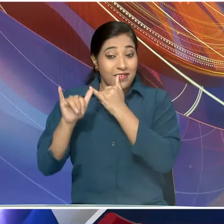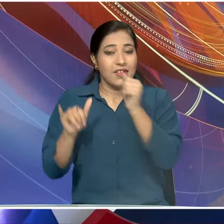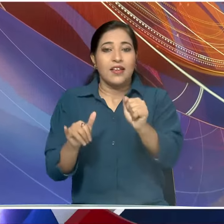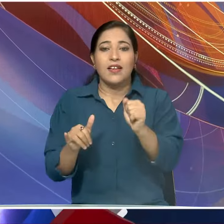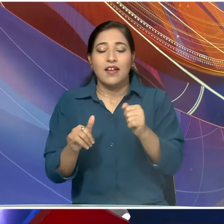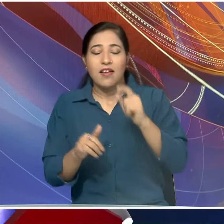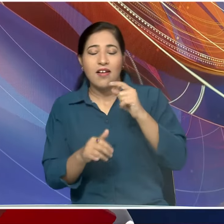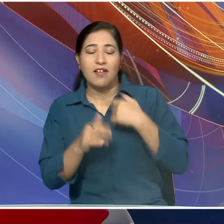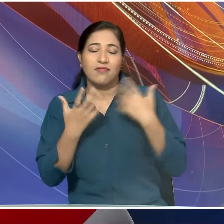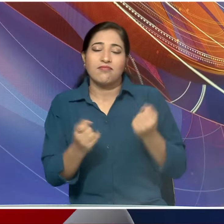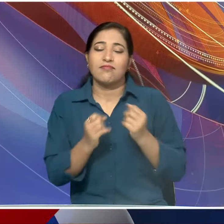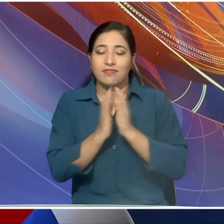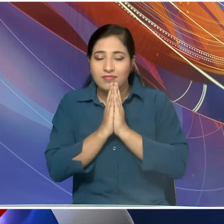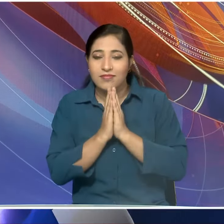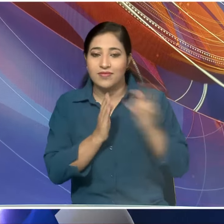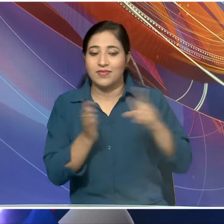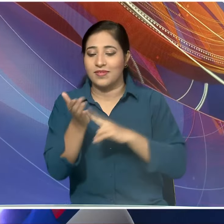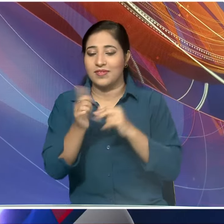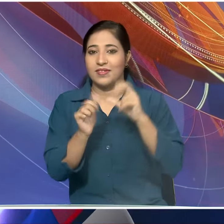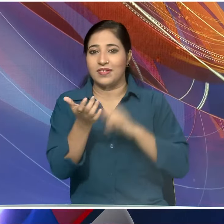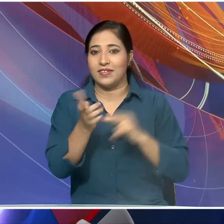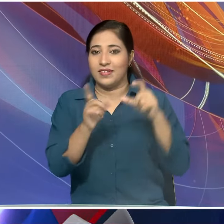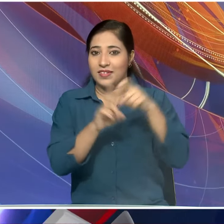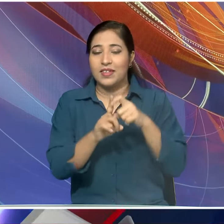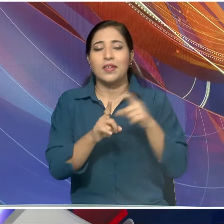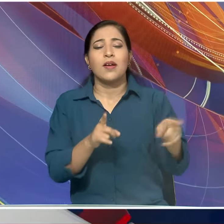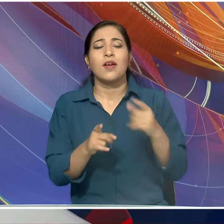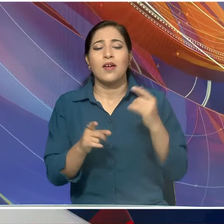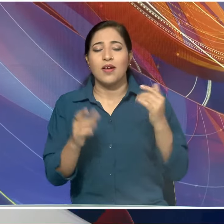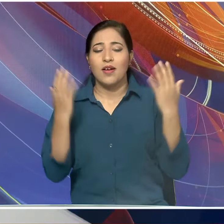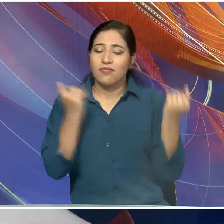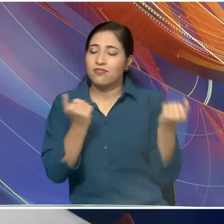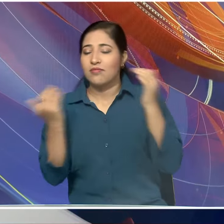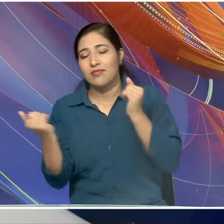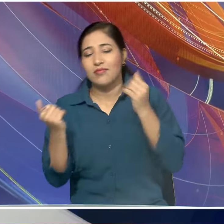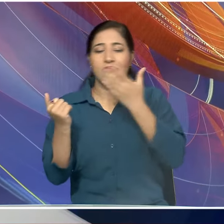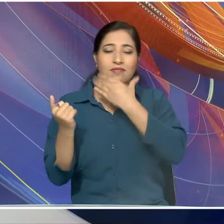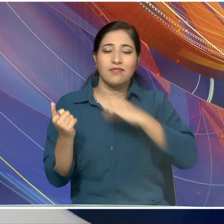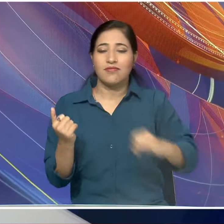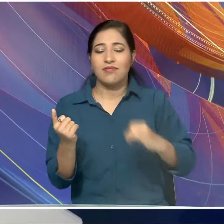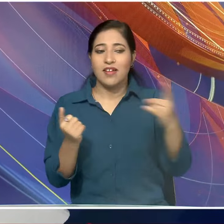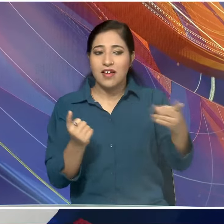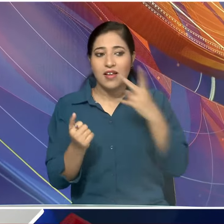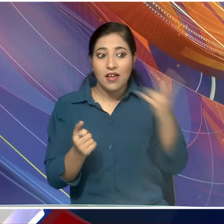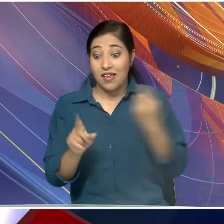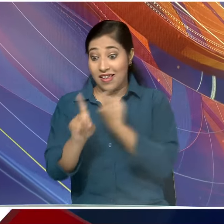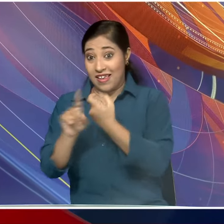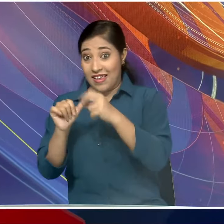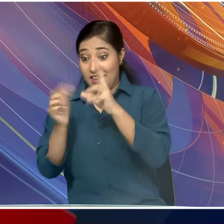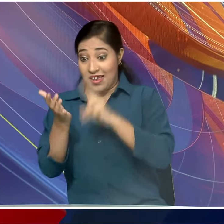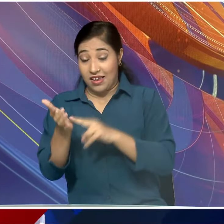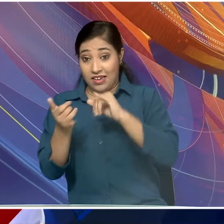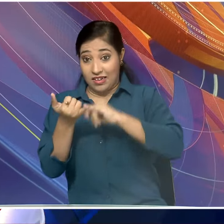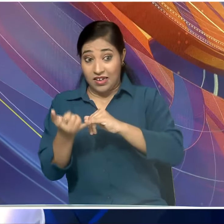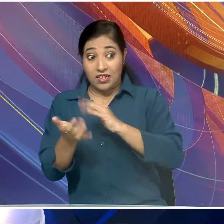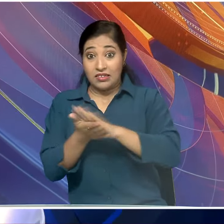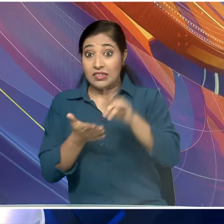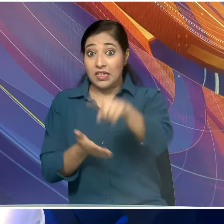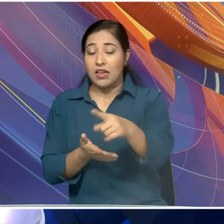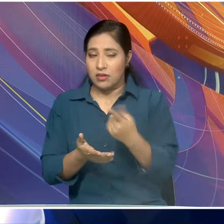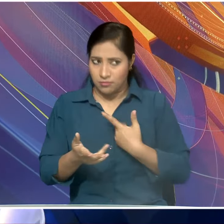के दर्शन के उद्देश्य से नंद बाबा के घर एक साधु ने प्रवेश किया है। इधर कंस ले रहा है कृष्णा को मारने के